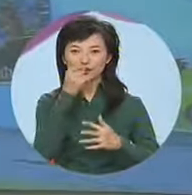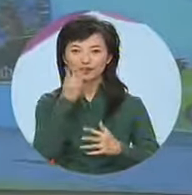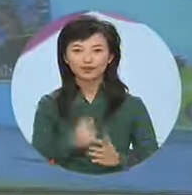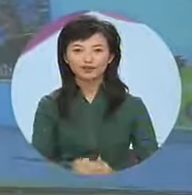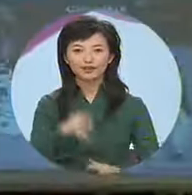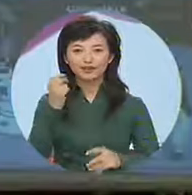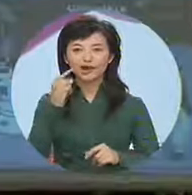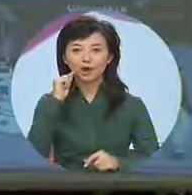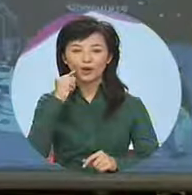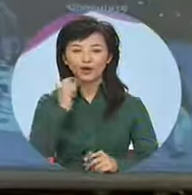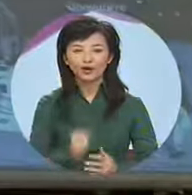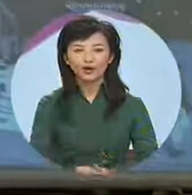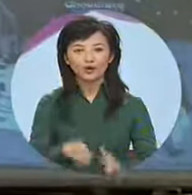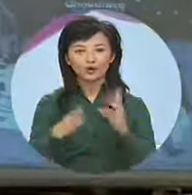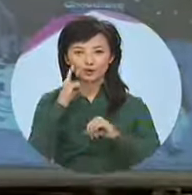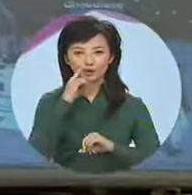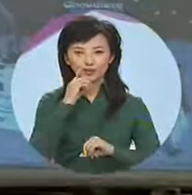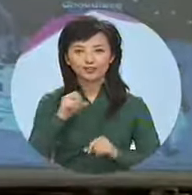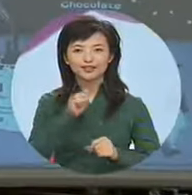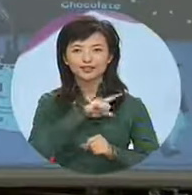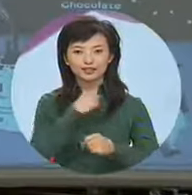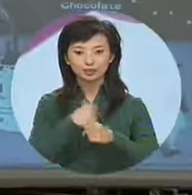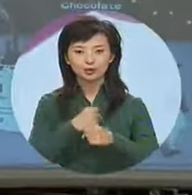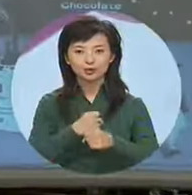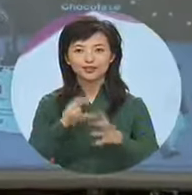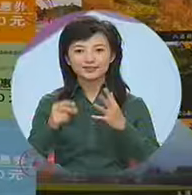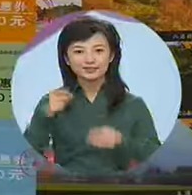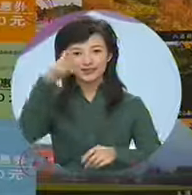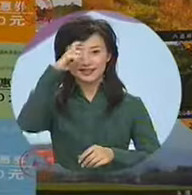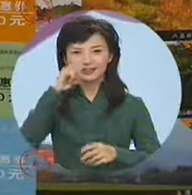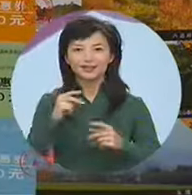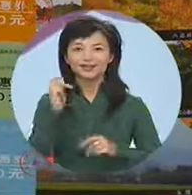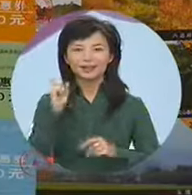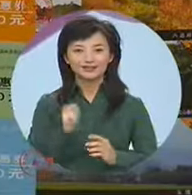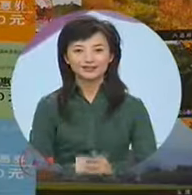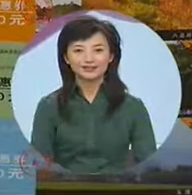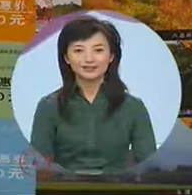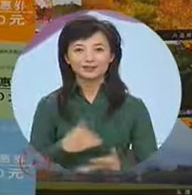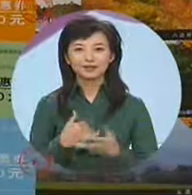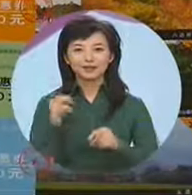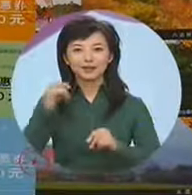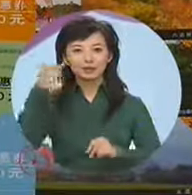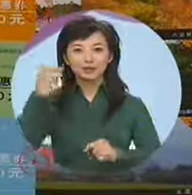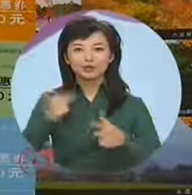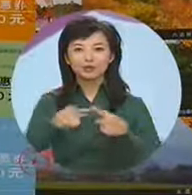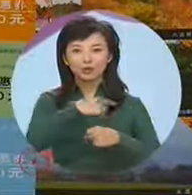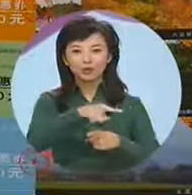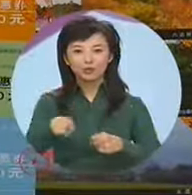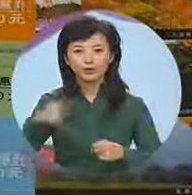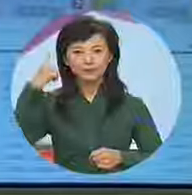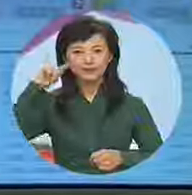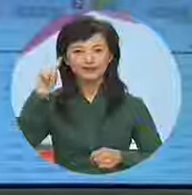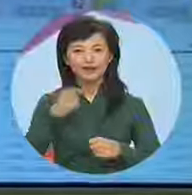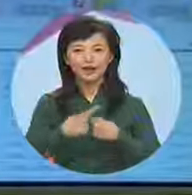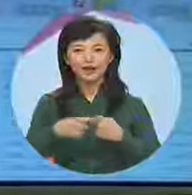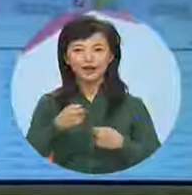巧克力糖果有兴趣的话还能亲手制作个性化的纪念巧克力而除了巧克力梦幻主题公园明年还将有